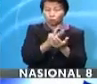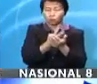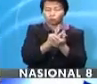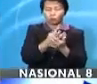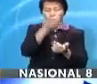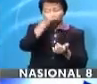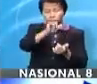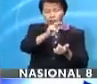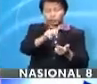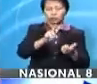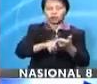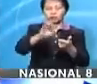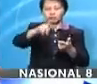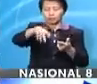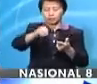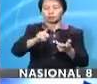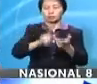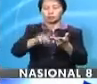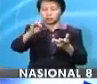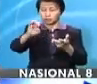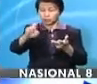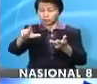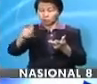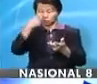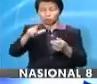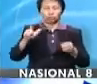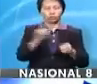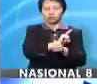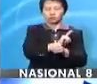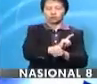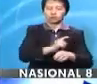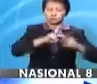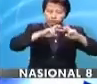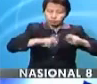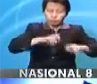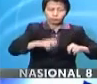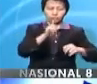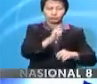Young, KPMG dan Deloitte bagi melengkapkan prosiding.